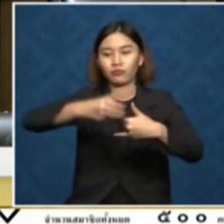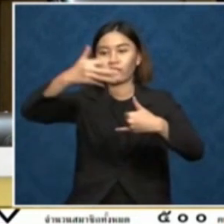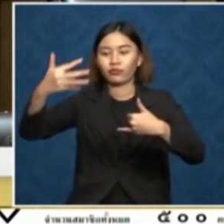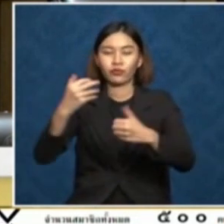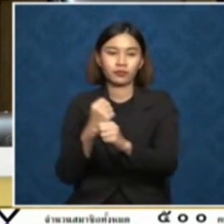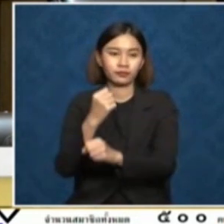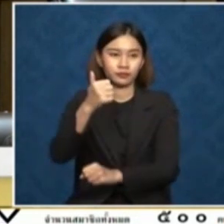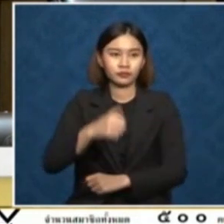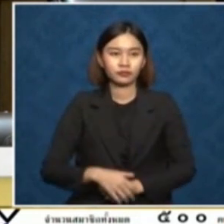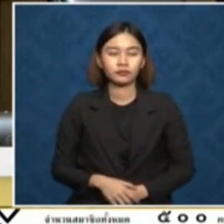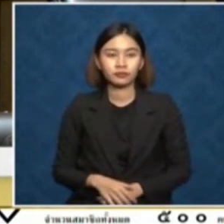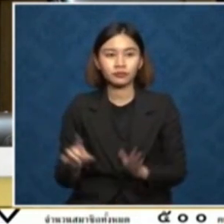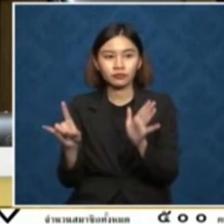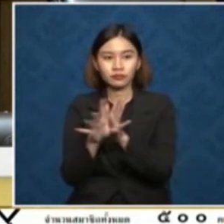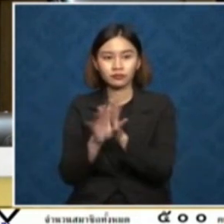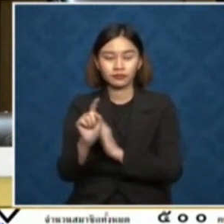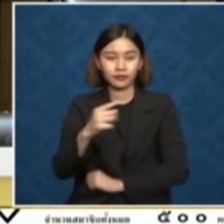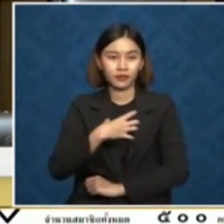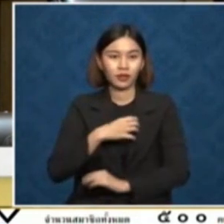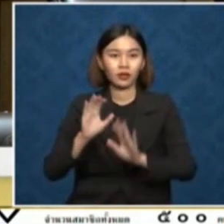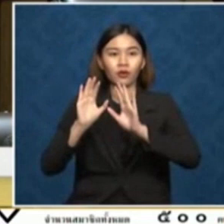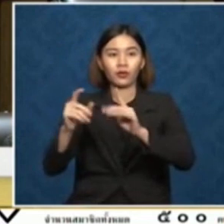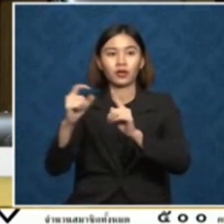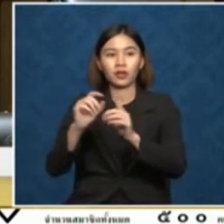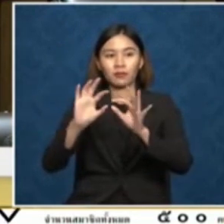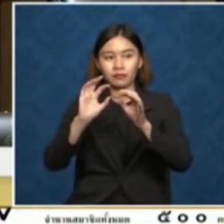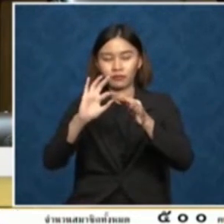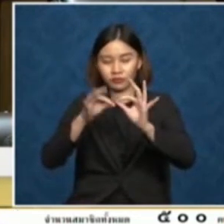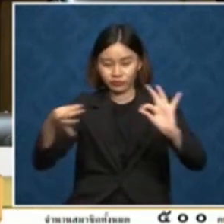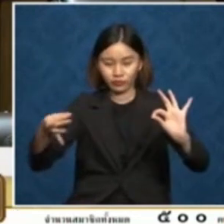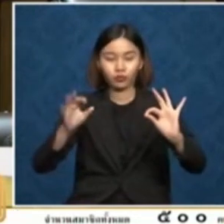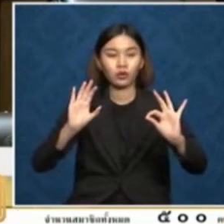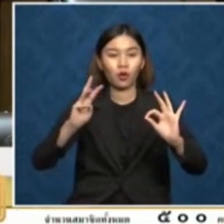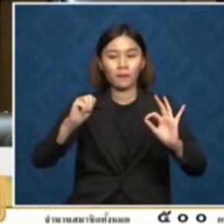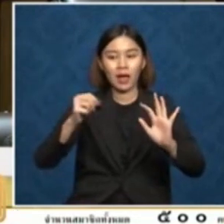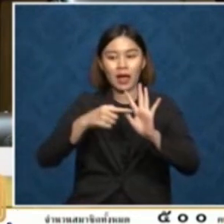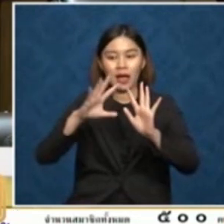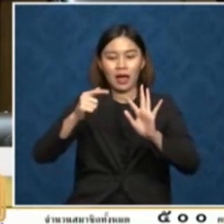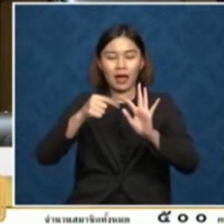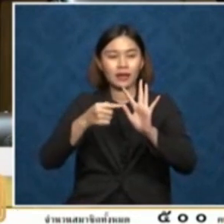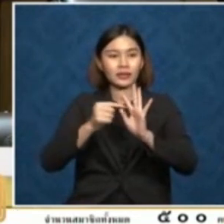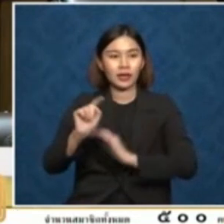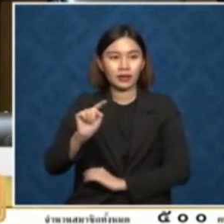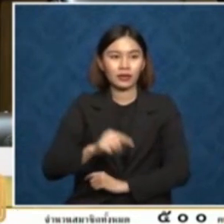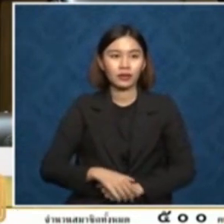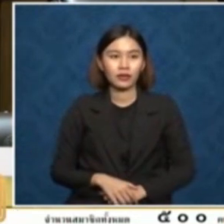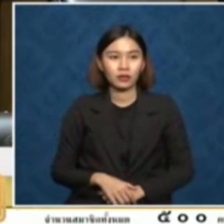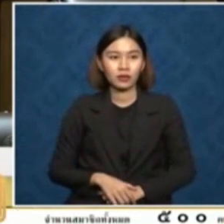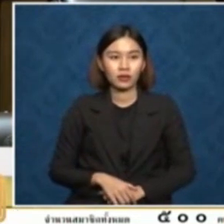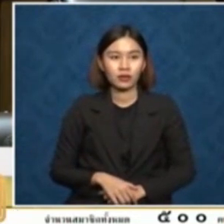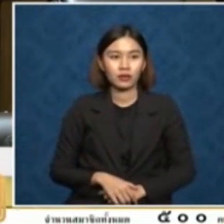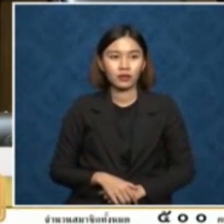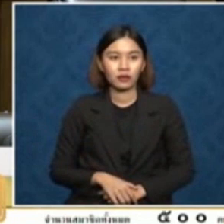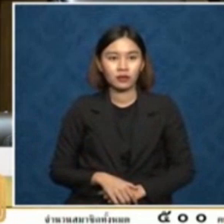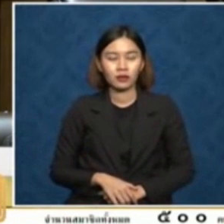รับและโอบรับความหลากหลายทางเพศนี้พรบนี้ก็จะเป็นอีก1ฉบับที่จะสะท้อนนะคะว่าสภาผู้แทนราษฎรในชุด